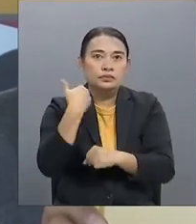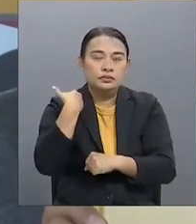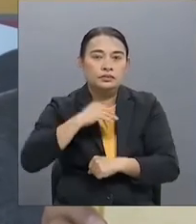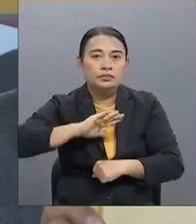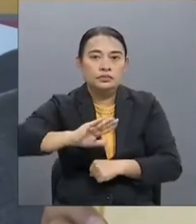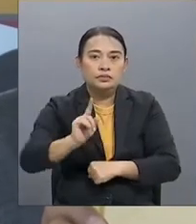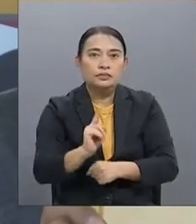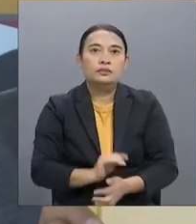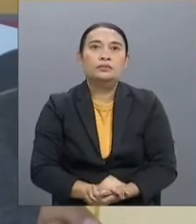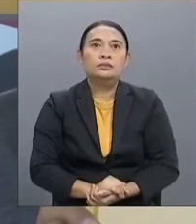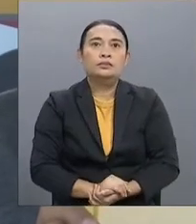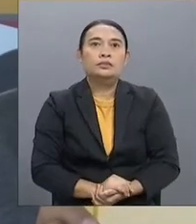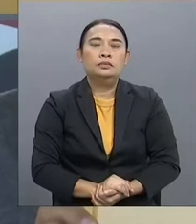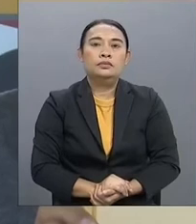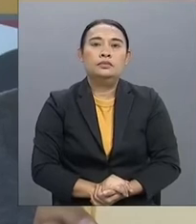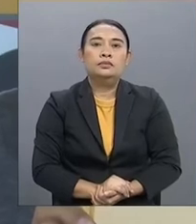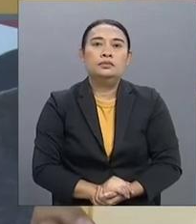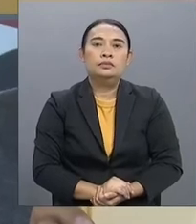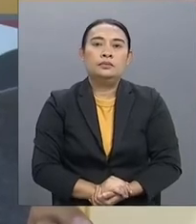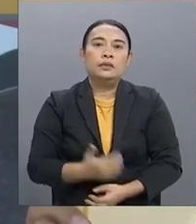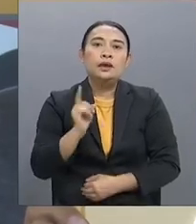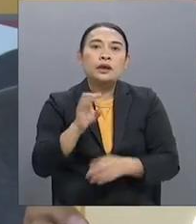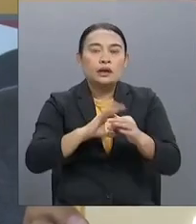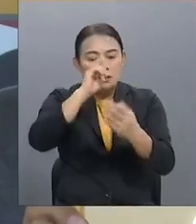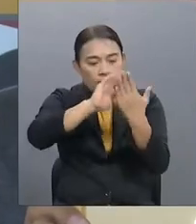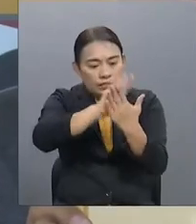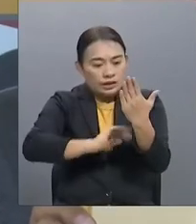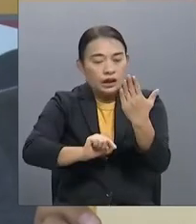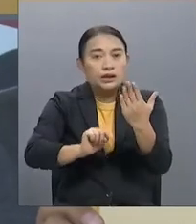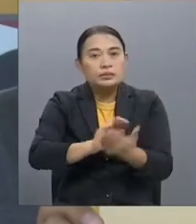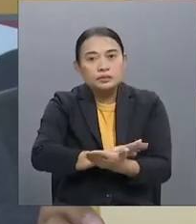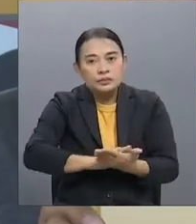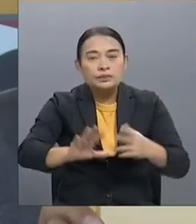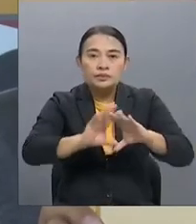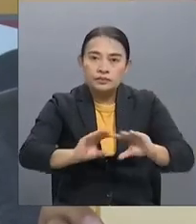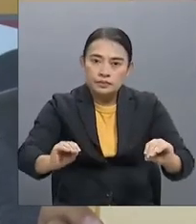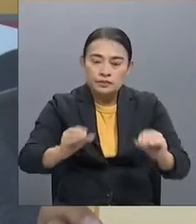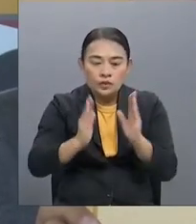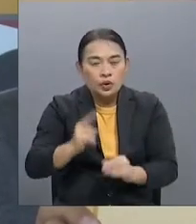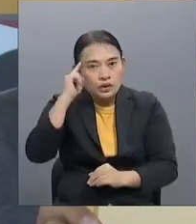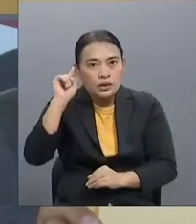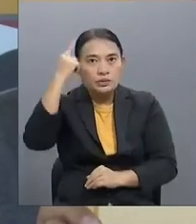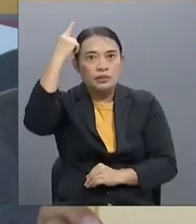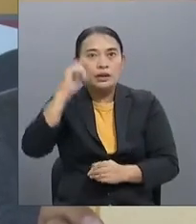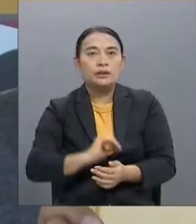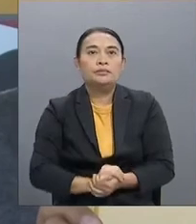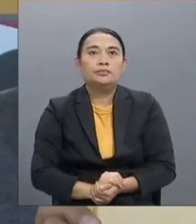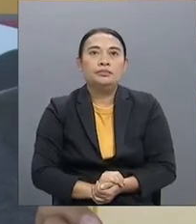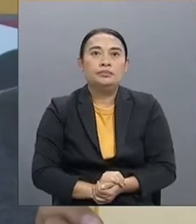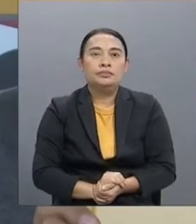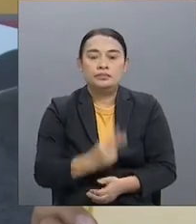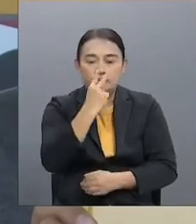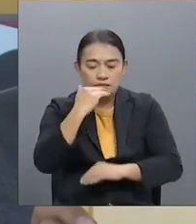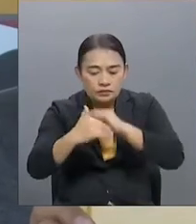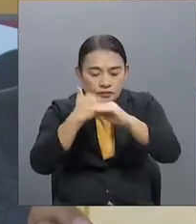ที่มีบ้านเมืองมีความสงบสุขมีความเจริญอย่างต่อเนื่องผู้คนมีความคิดสร้างสรรค์อย่างนี้เป็นต้นแสดงถึงความเจริญ